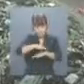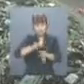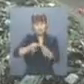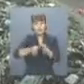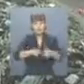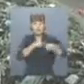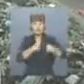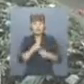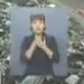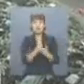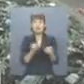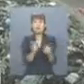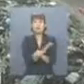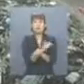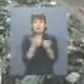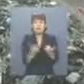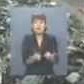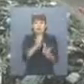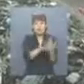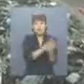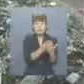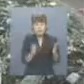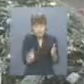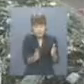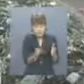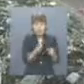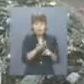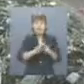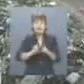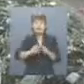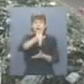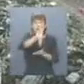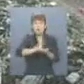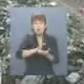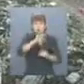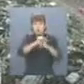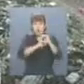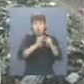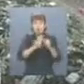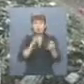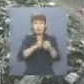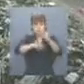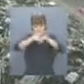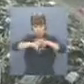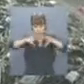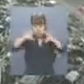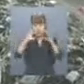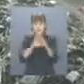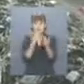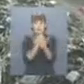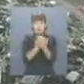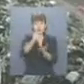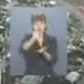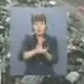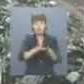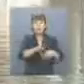สั้นนั้นจะมุ่งเน้นการลงทุนในโครงการที่สอดคล้องกับโครงการของหน่วยงานราชการที่ได้รับงบประมาณในการบริหารจัดการน้